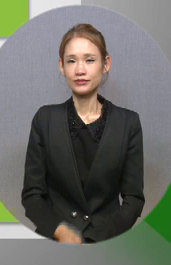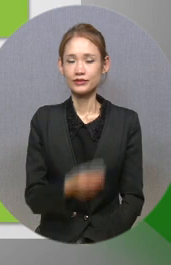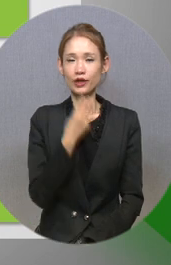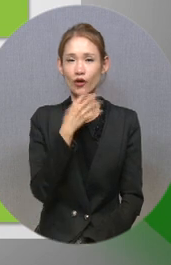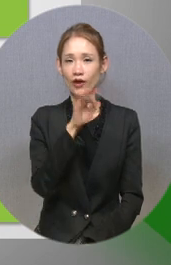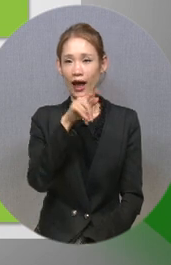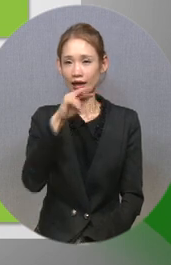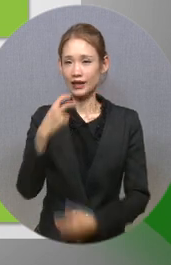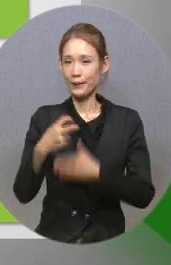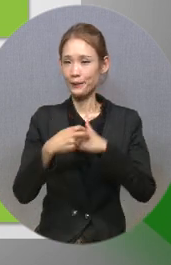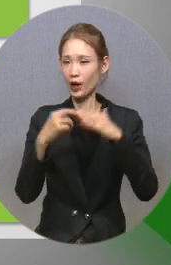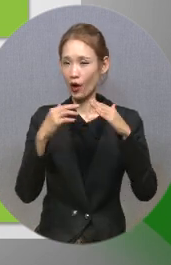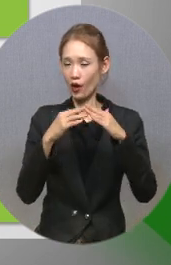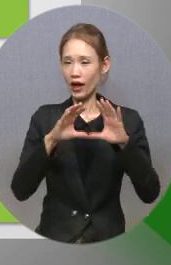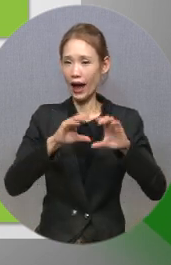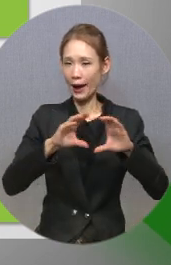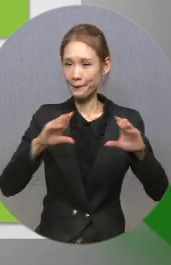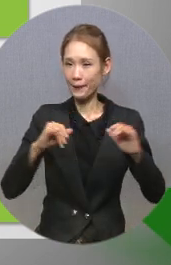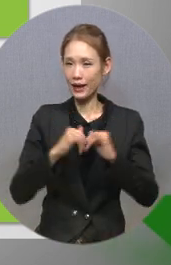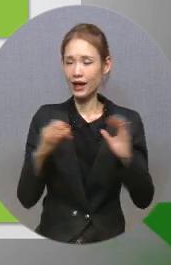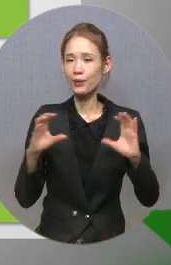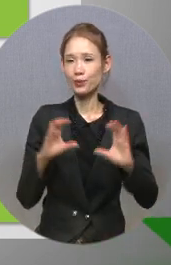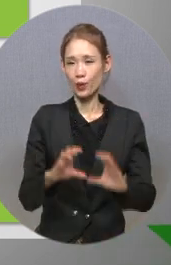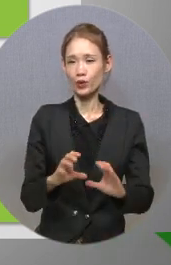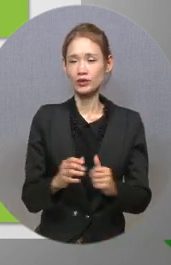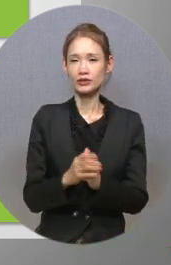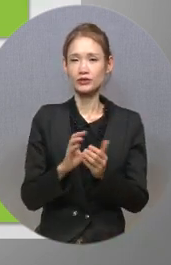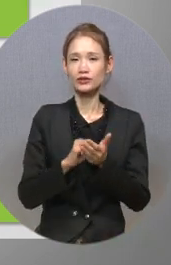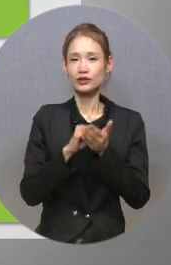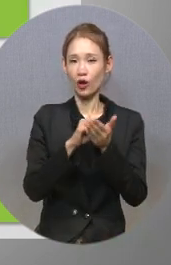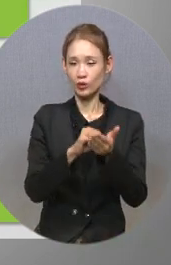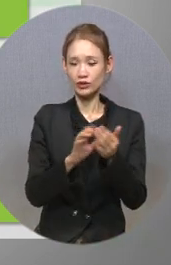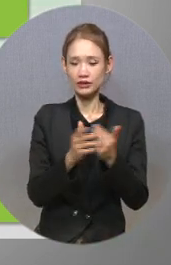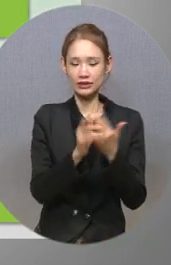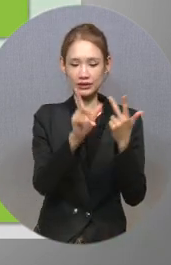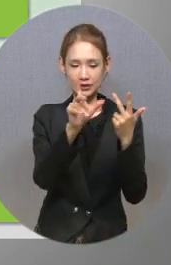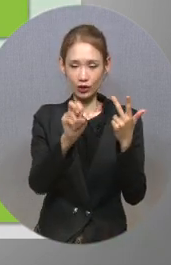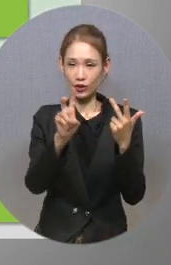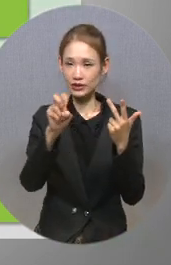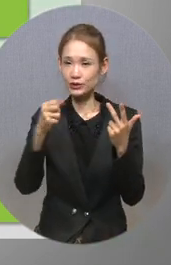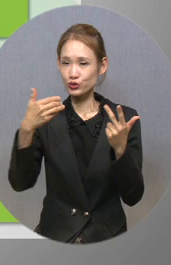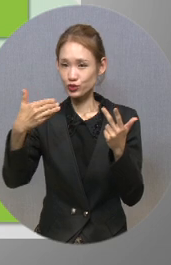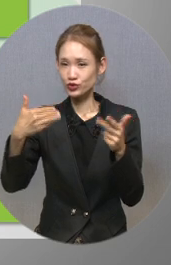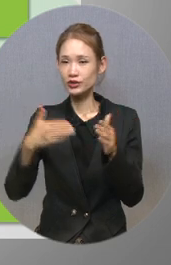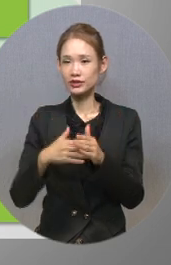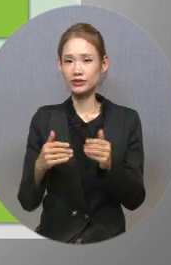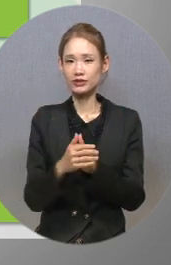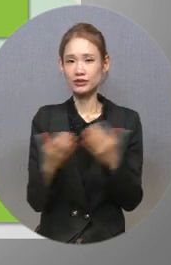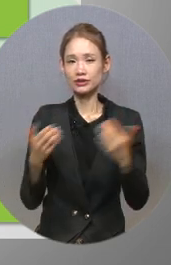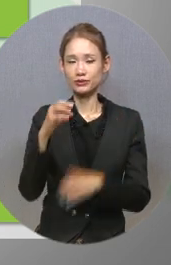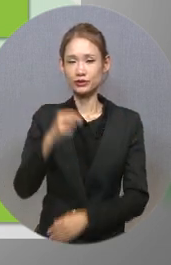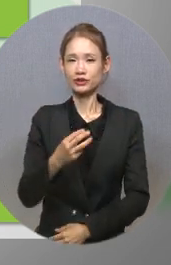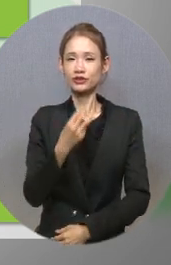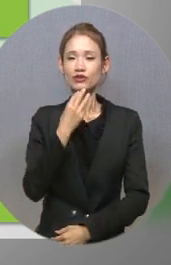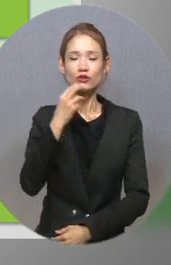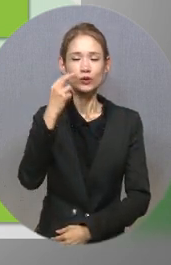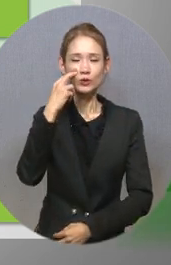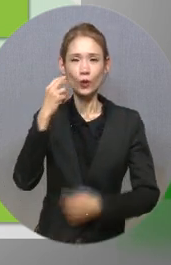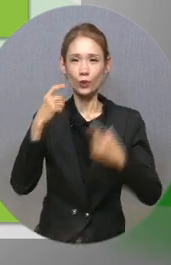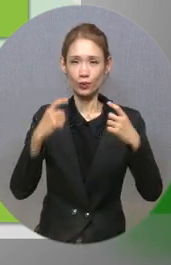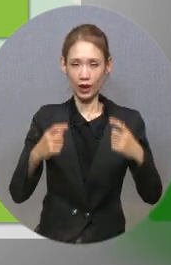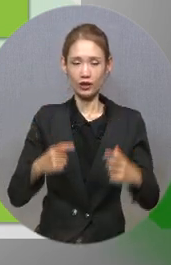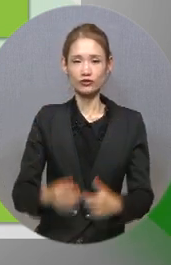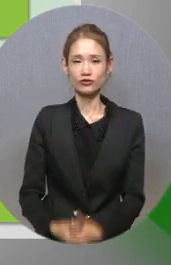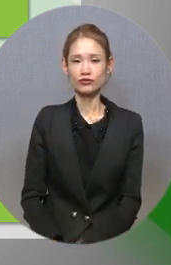서울 아산병원에서 안마사를 모집합니다. 접수 마감일은 7월 19일까지며 근무지는 서울특별시